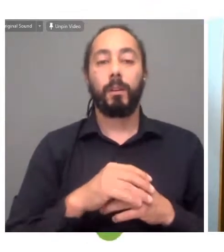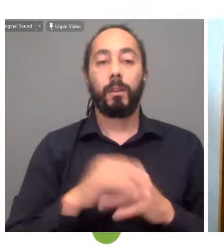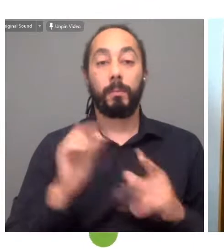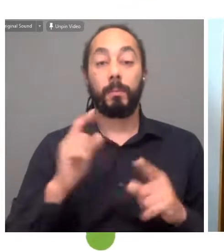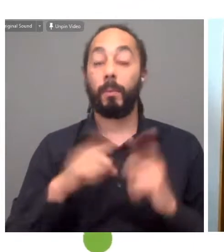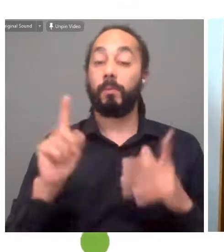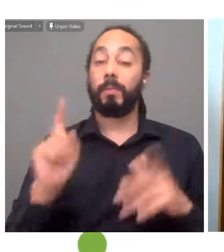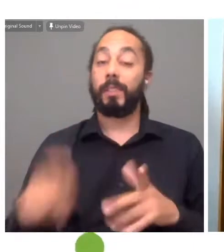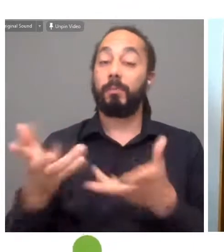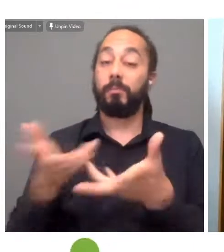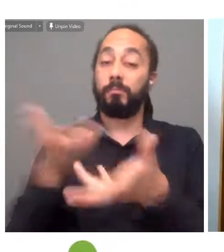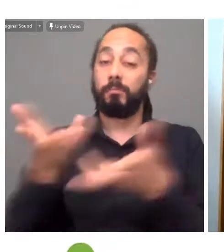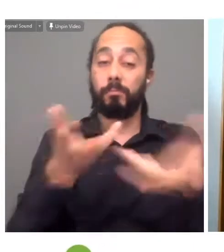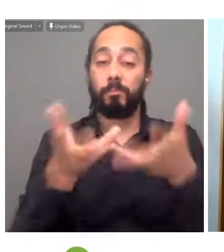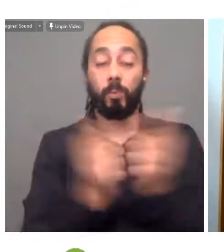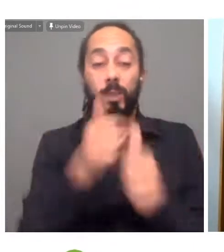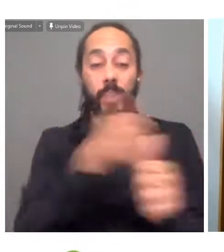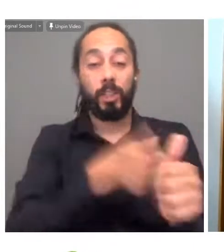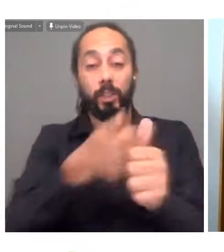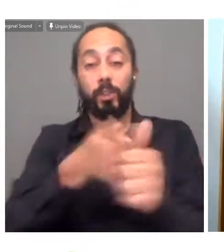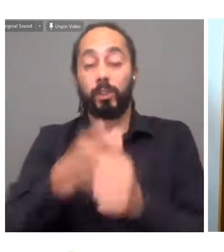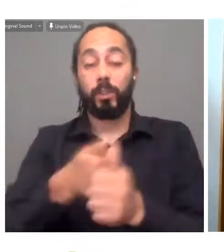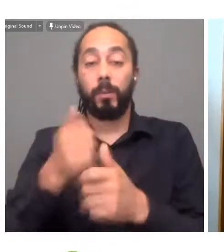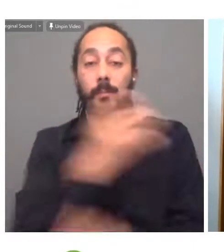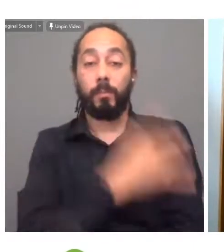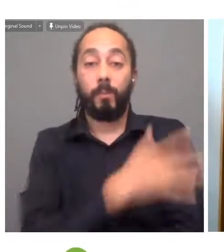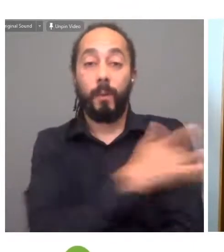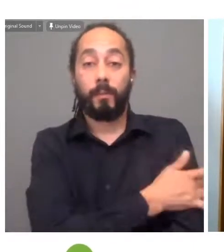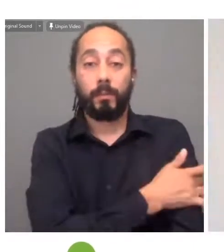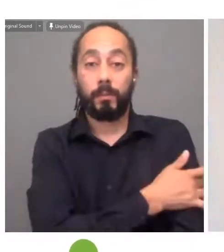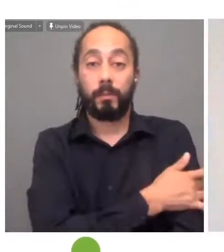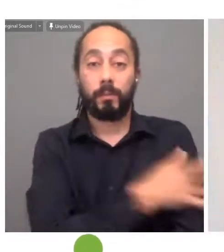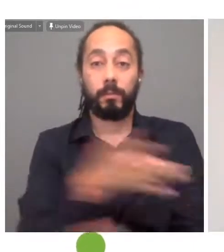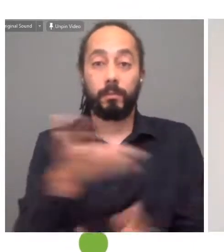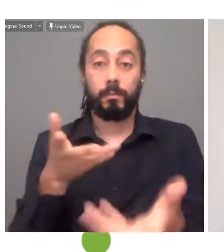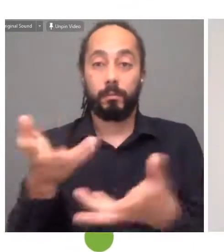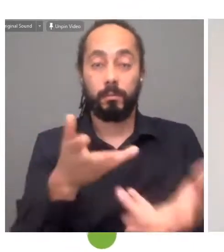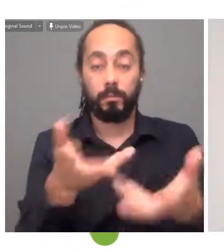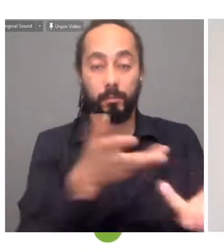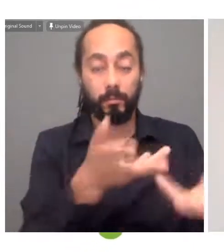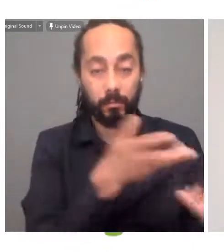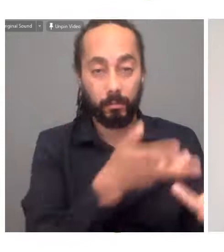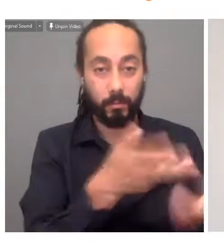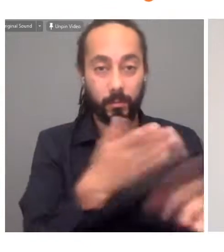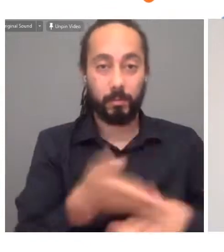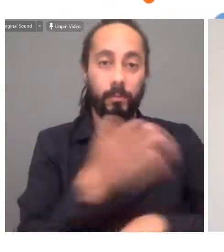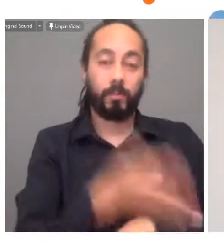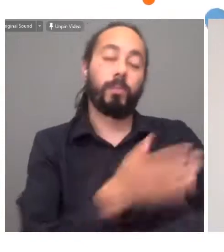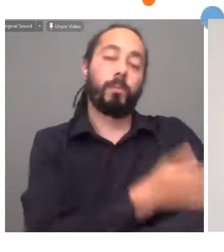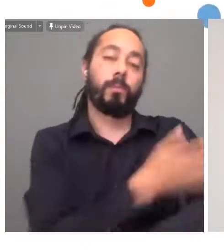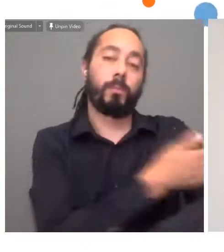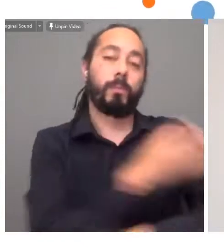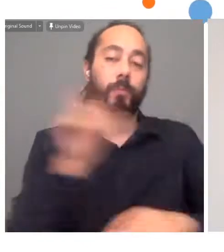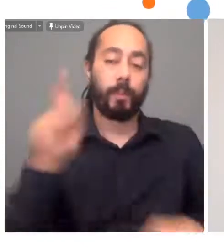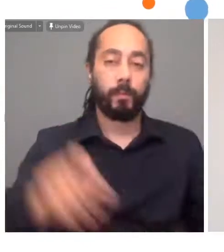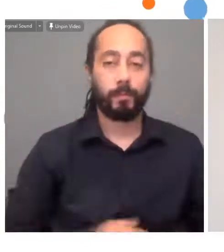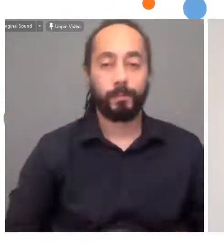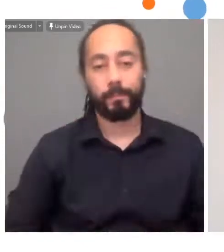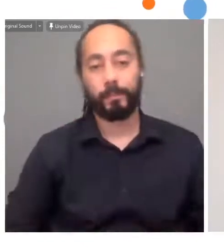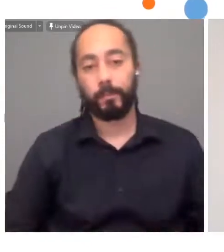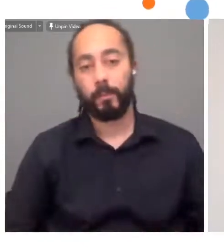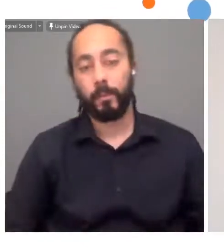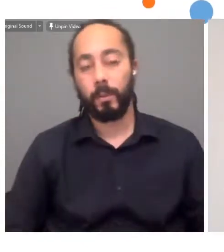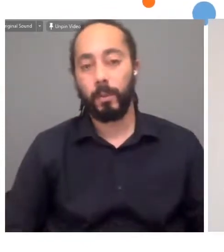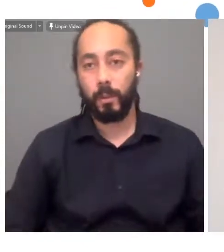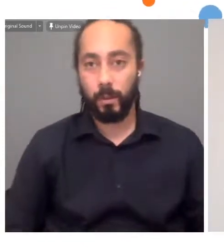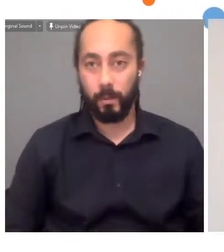secteur des arts et de la culture. Bon, merci beaucoup. La troisième et dernière question pour cette